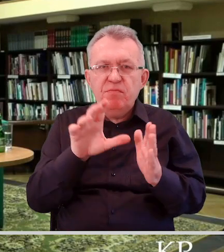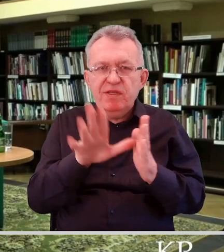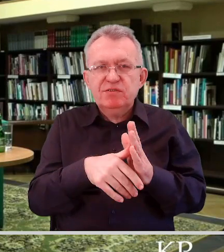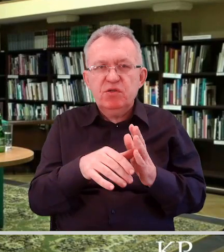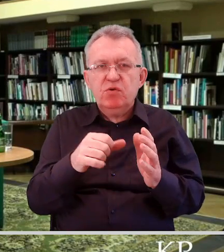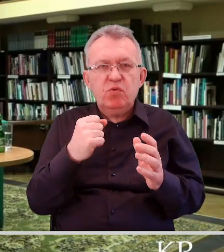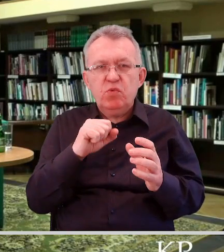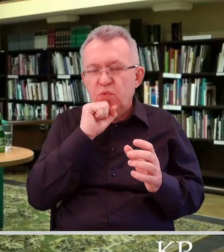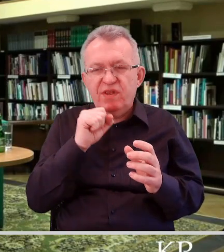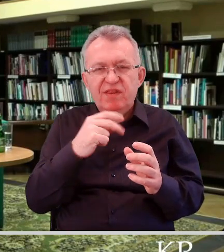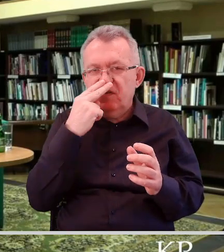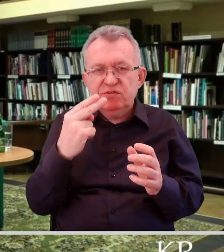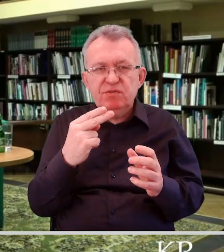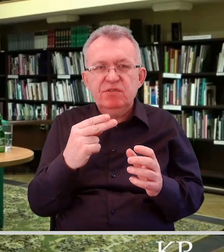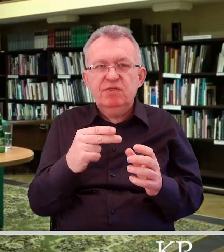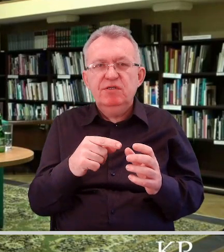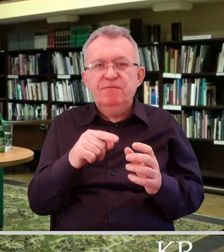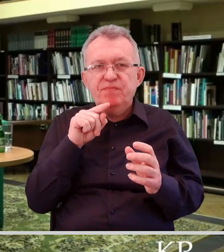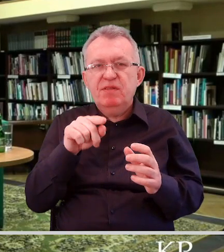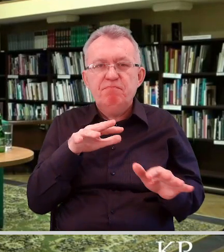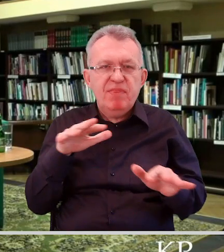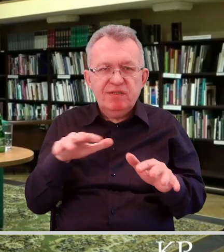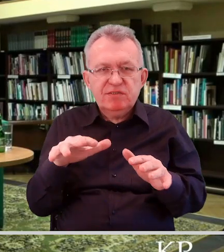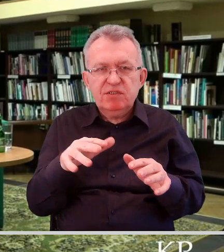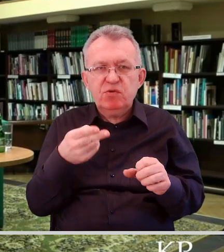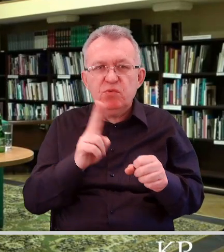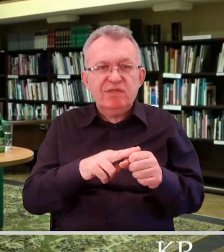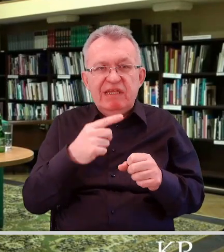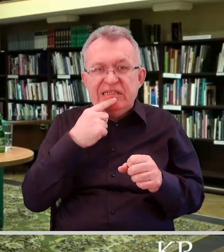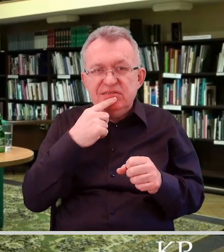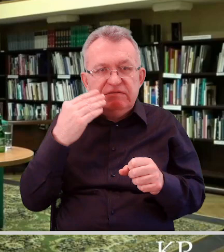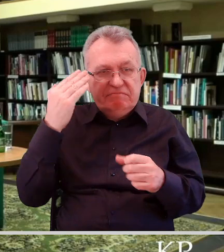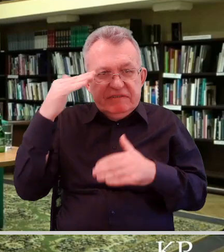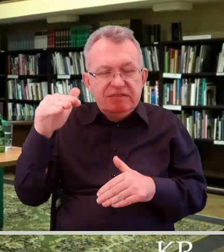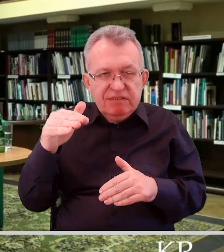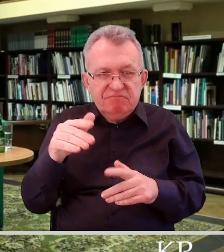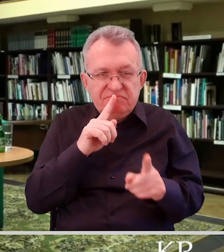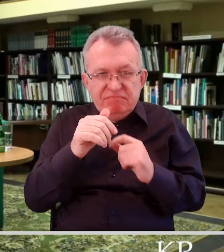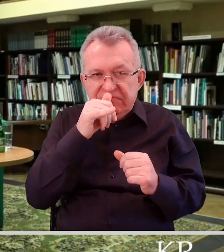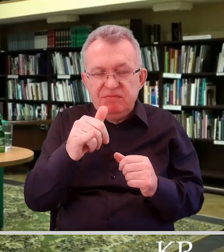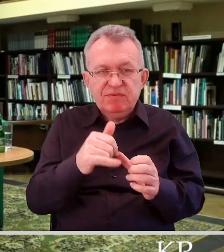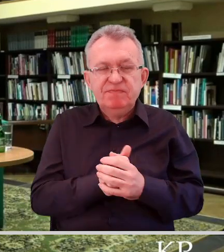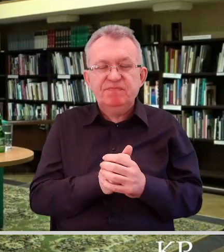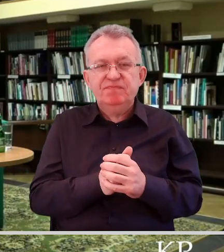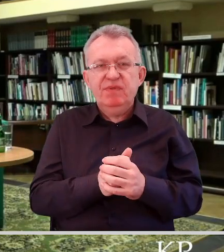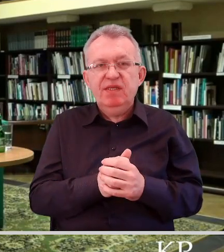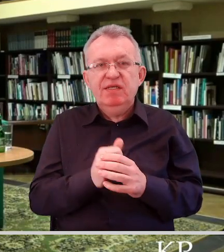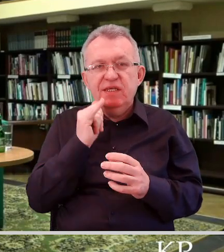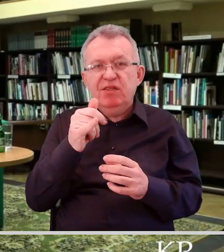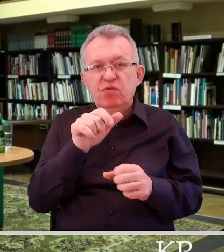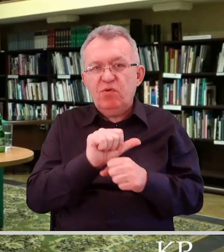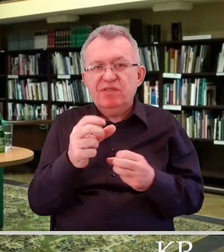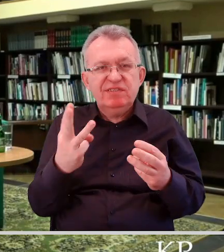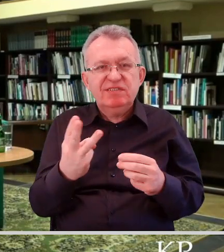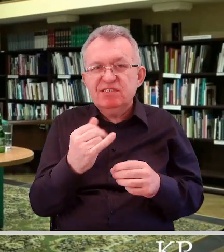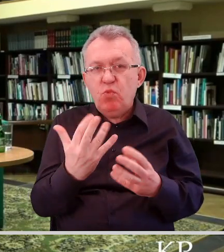których nie znałam, często w miejsca, których języka nie znałam, na przykład. I to nie zawsze